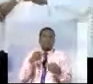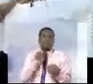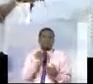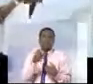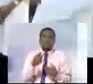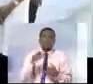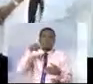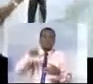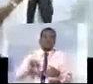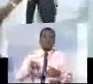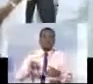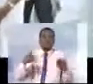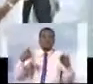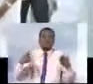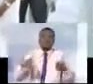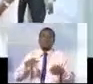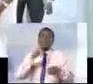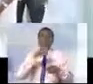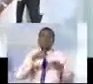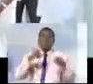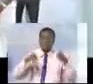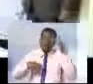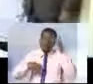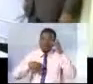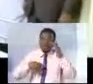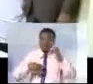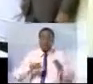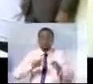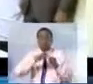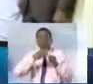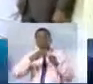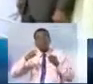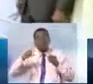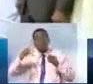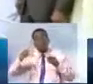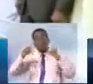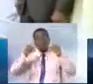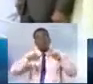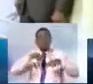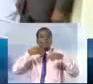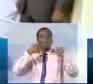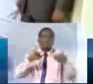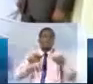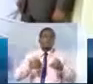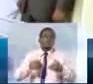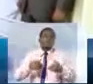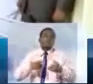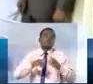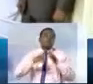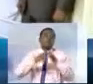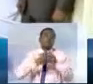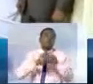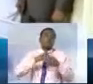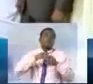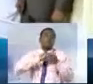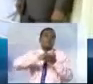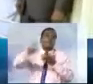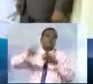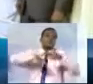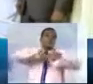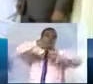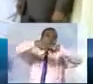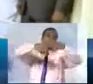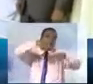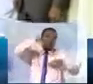visiteurs que l'état de santé des malades familiaux et le pourrons nous ont regagné leur domicile d'ici le début de la semaine prochaine de